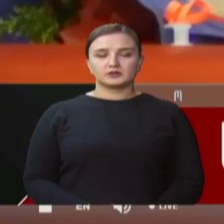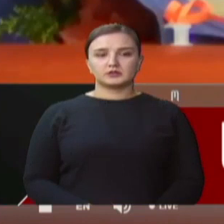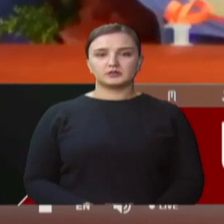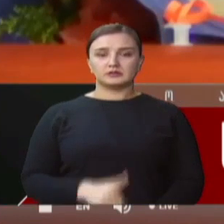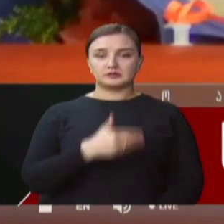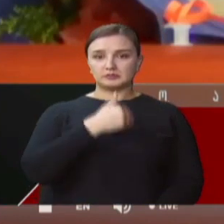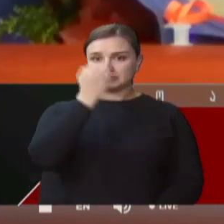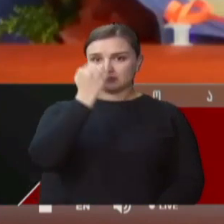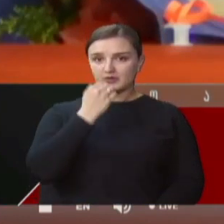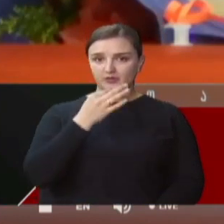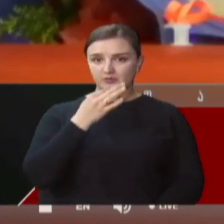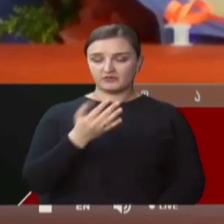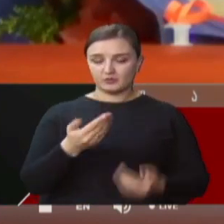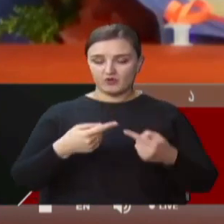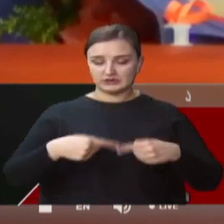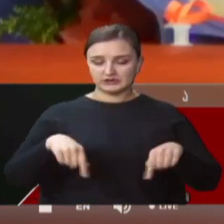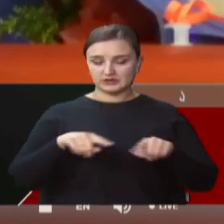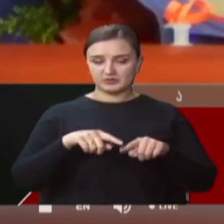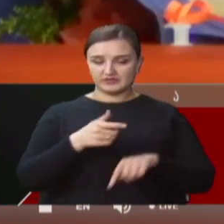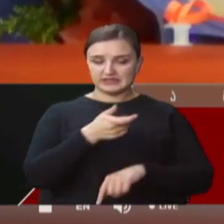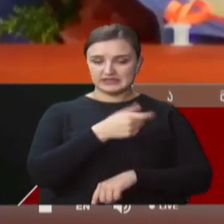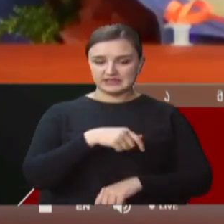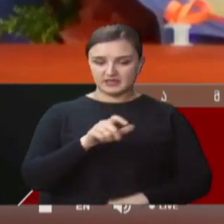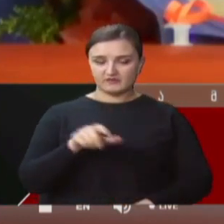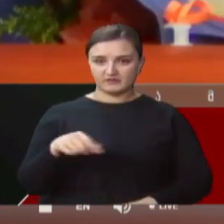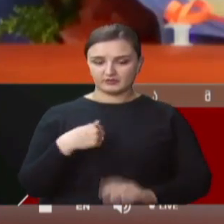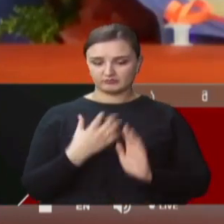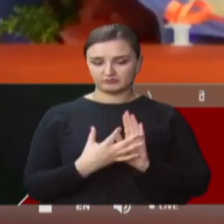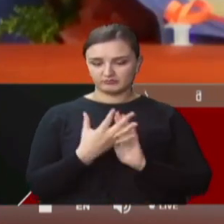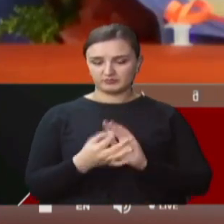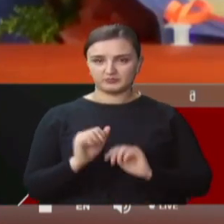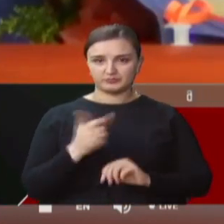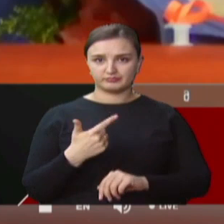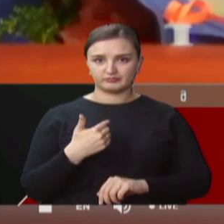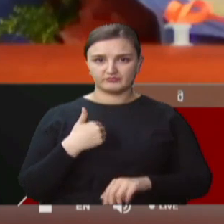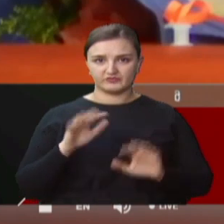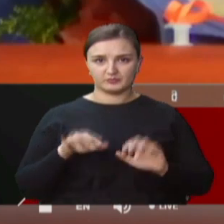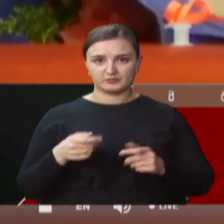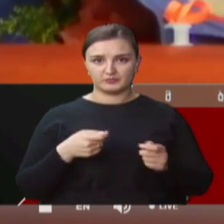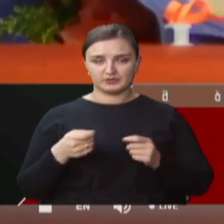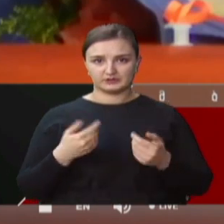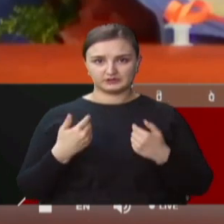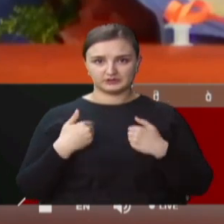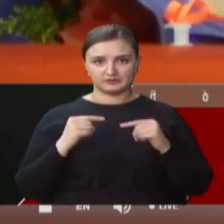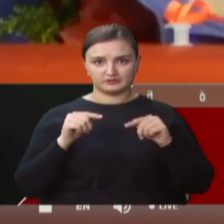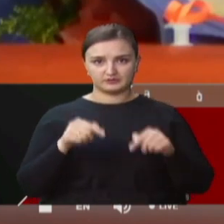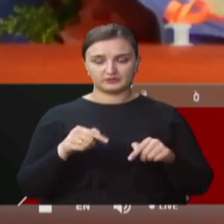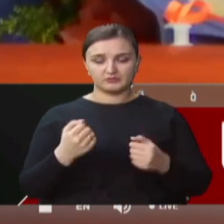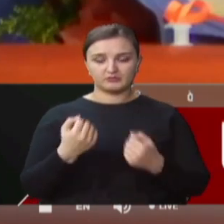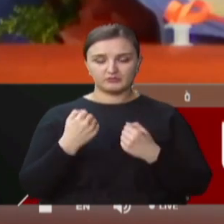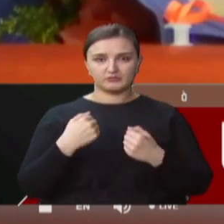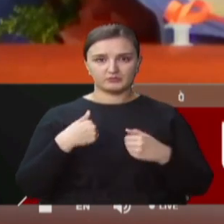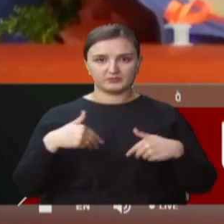Minda madloba gadavkhado asambleis qvelatsers, roblebats kidev ertkhel amirchies prezidentat. Me mivesamlebit kvens mkhardacheras momavali tseli